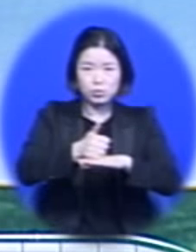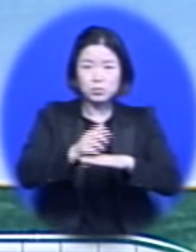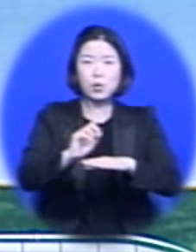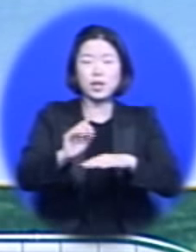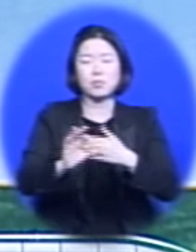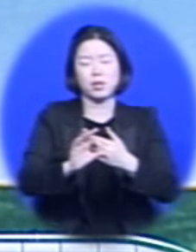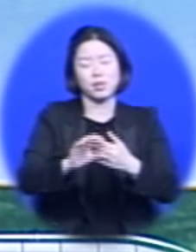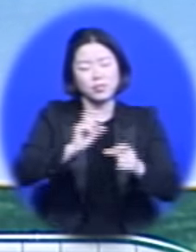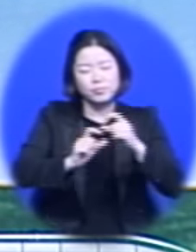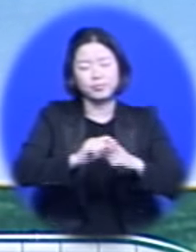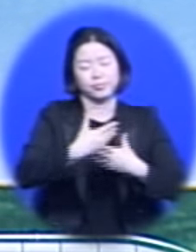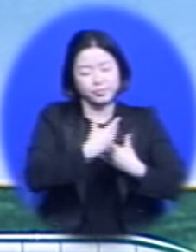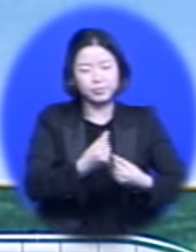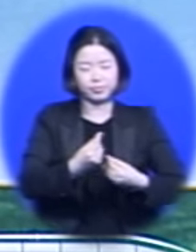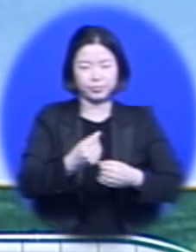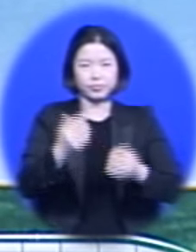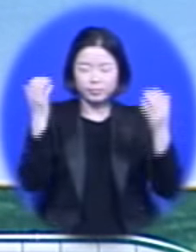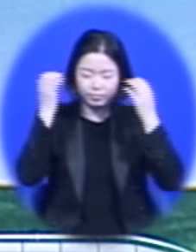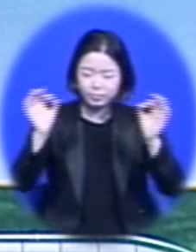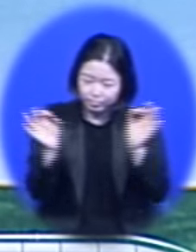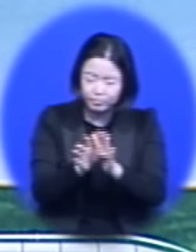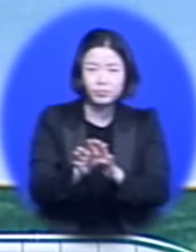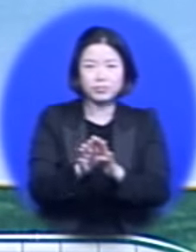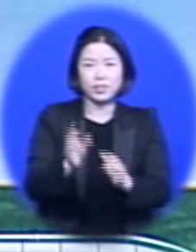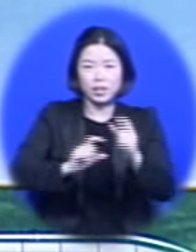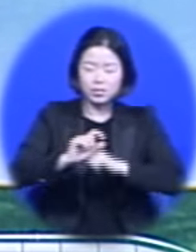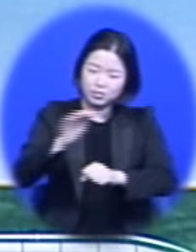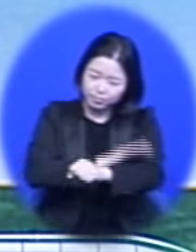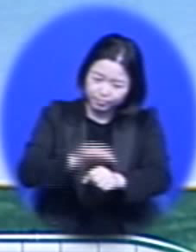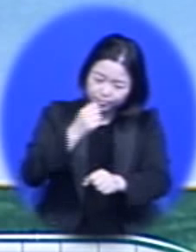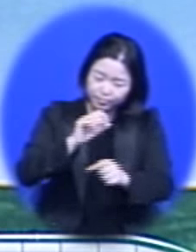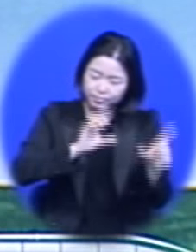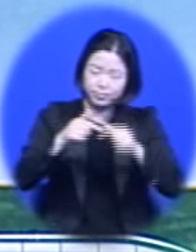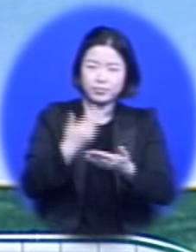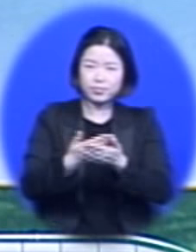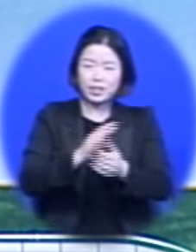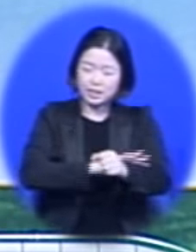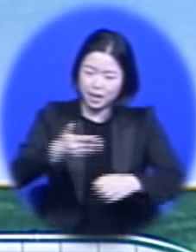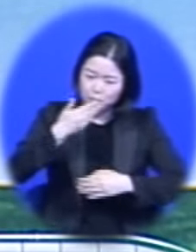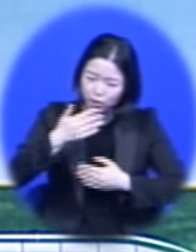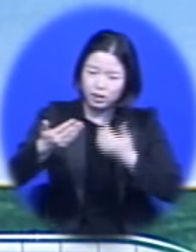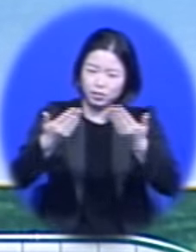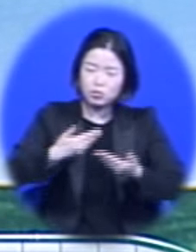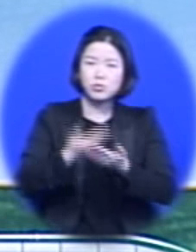해주세요, 고통을 없애주세요, 좀 더 잘 살게 해주세요, 좀 더 잘 먹게 해주세요.